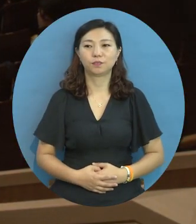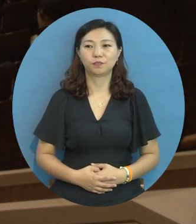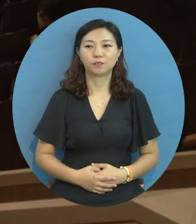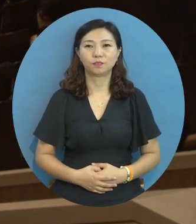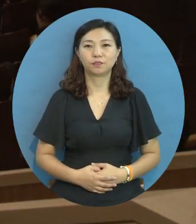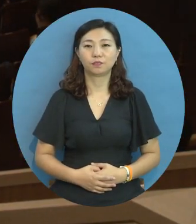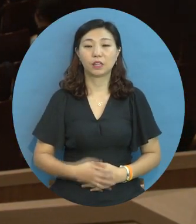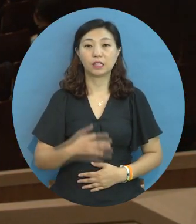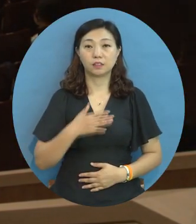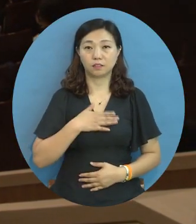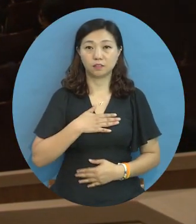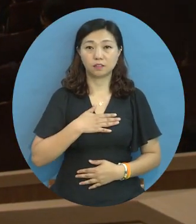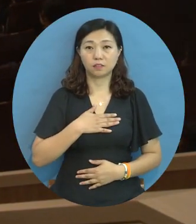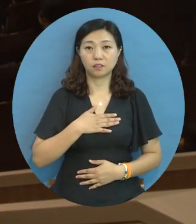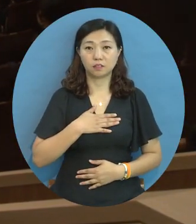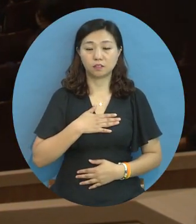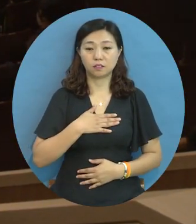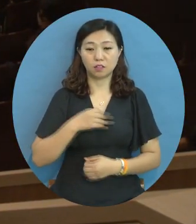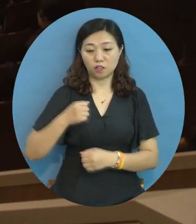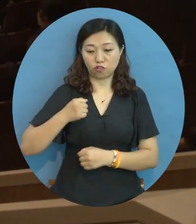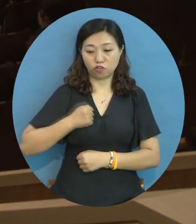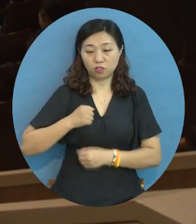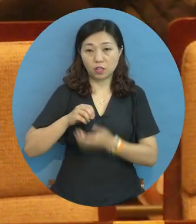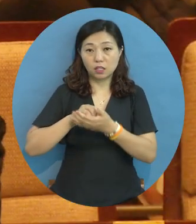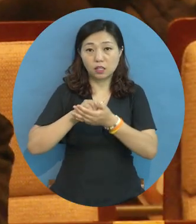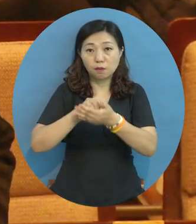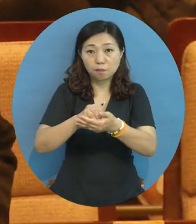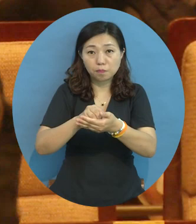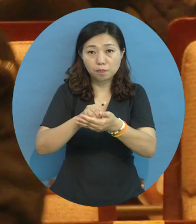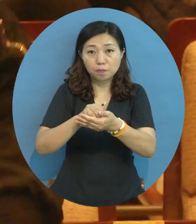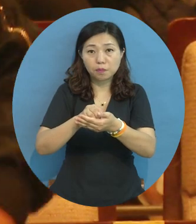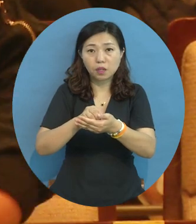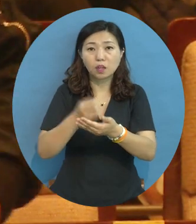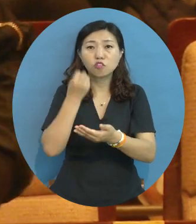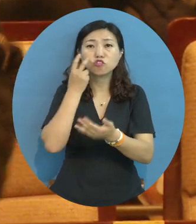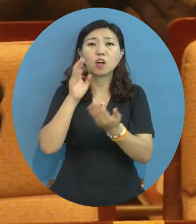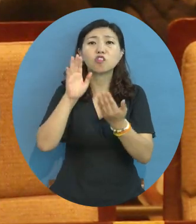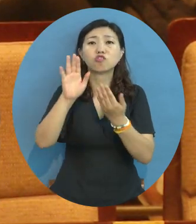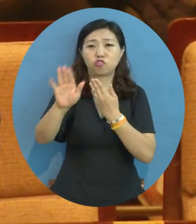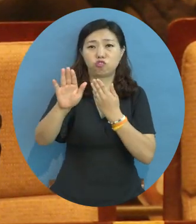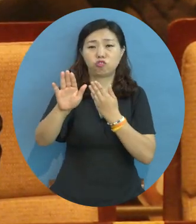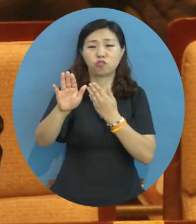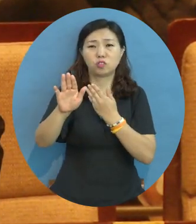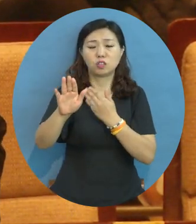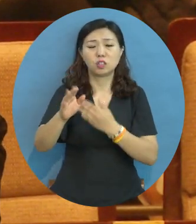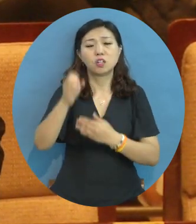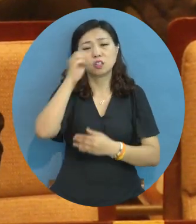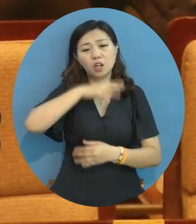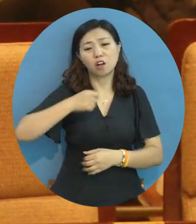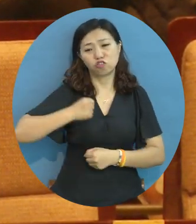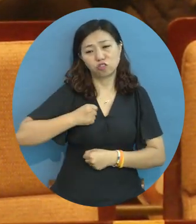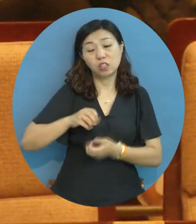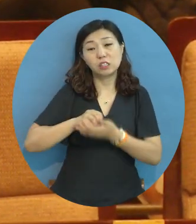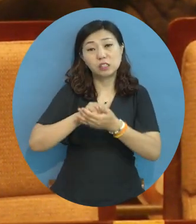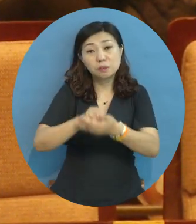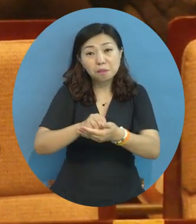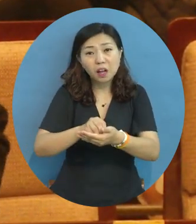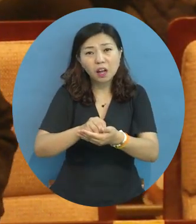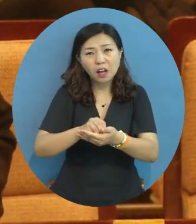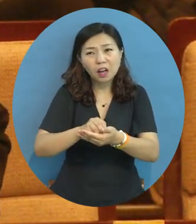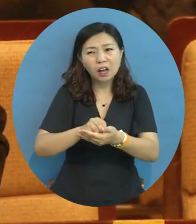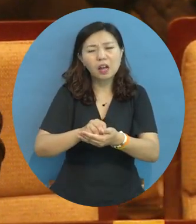저는 입대가 한 두 달 정도 남았는데요. 네. 그냥 군대를 들어가면 되는데 네. 왜 자꾸 겁이 나고